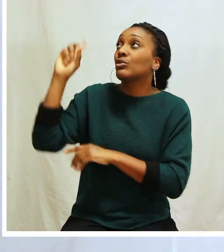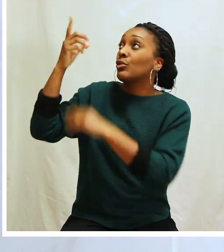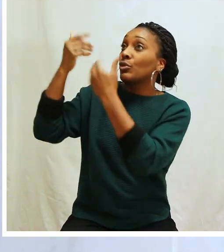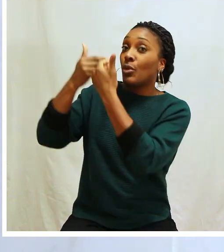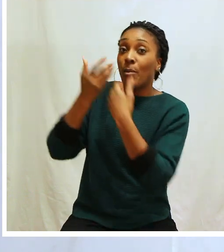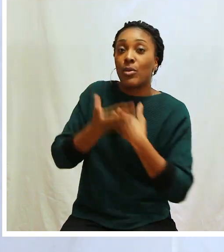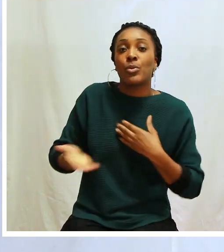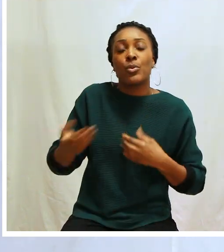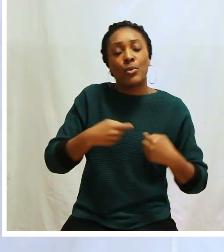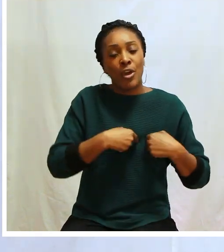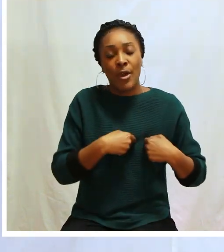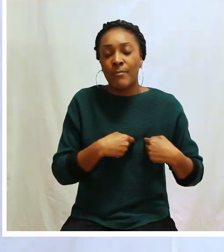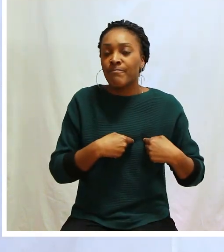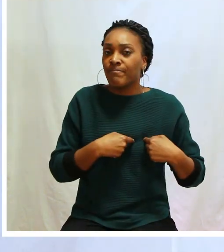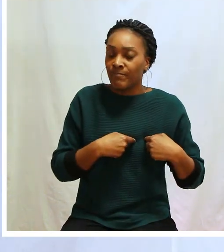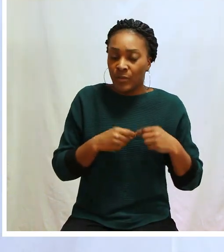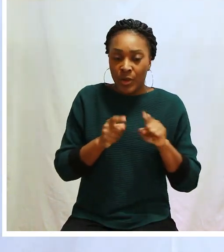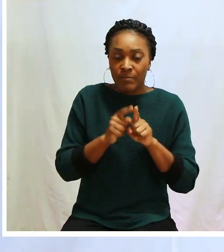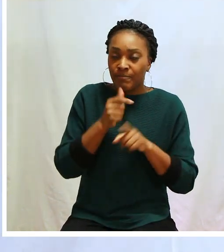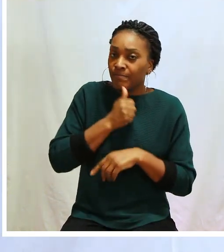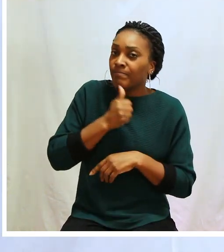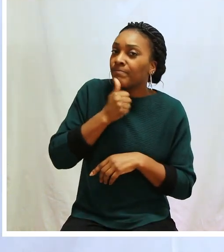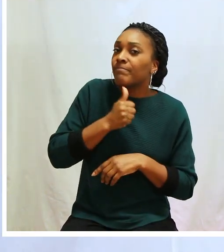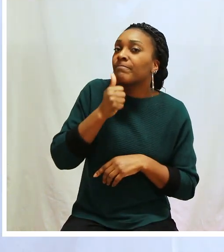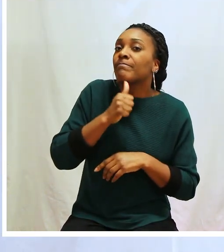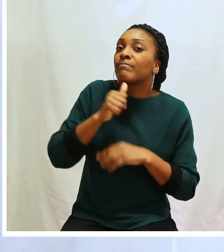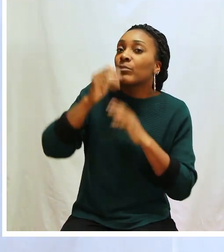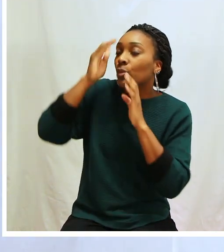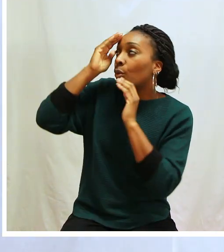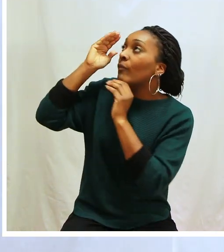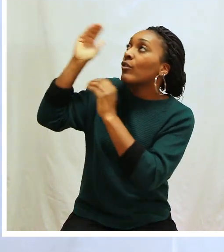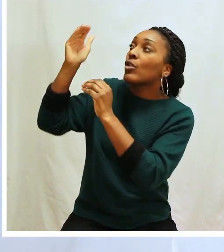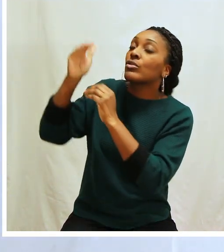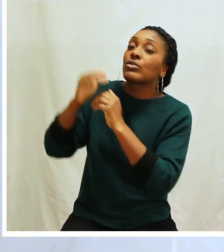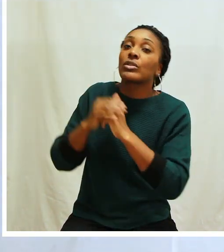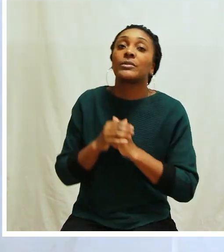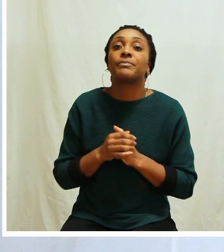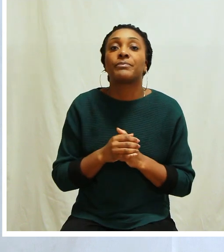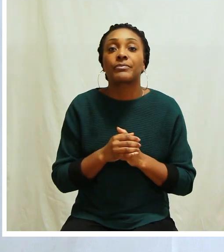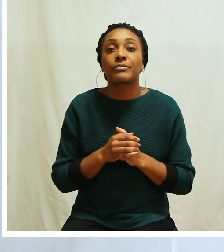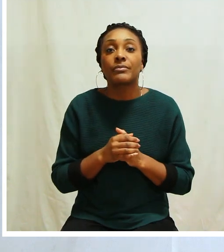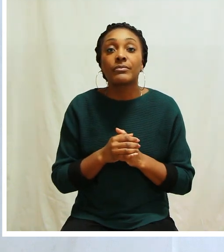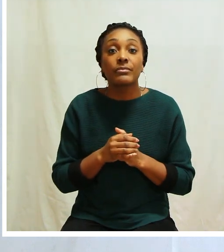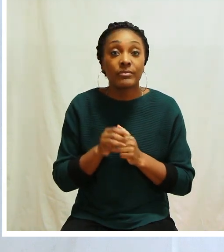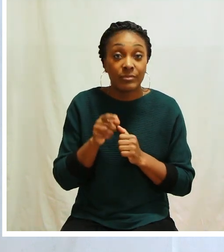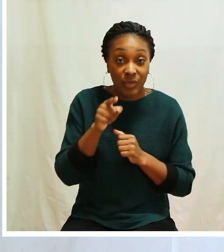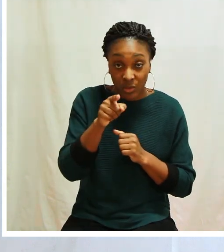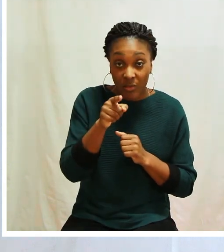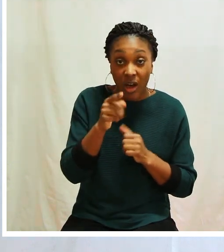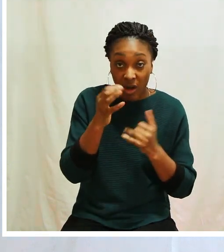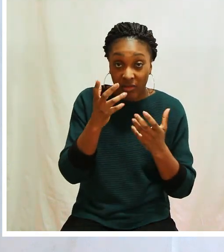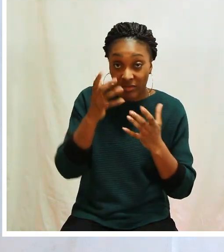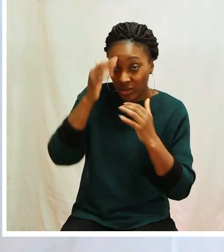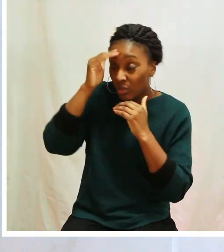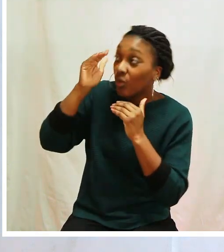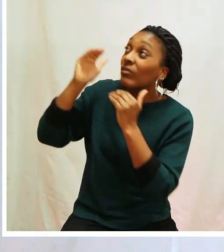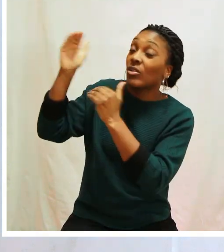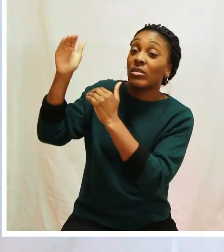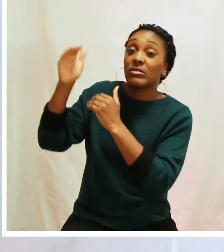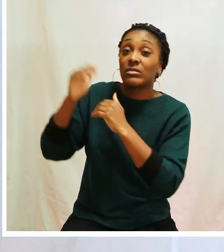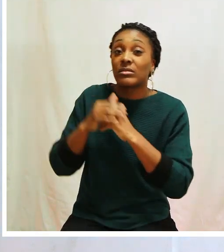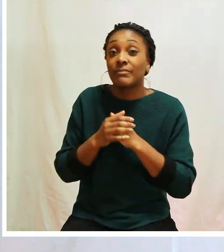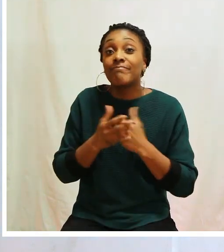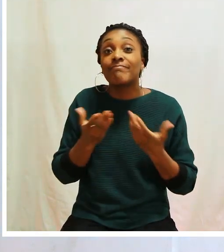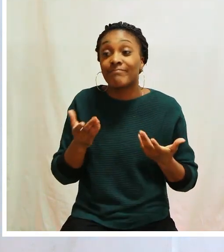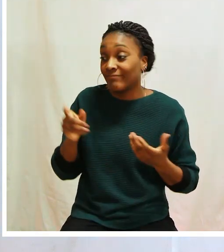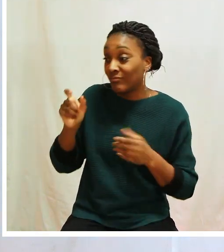cette attitude de cœur, de dire « laisse-moi faire ». Est-ce qu'aujourd'hui, tu es poussé à t'abandonner simplement entre les mains de Dieu? Joseph